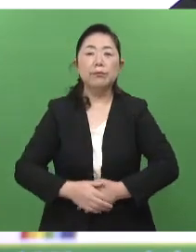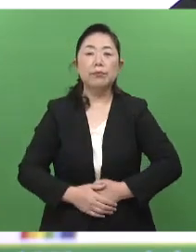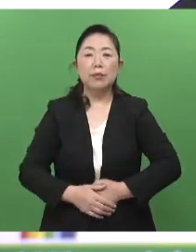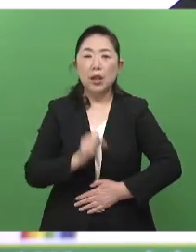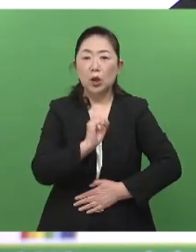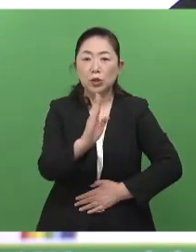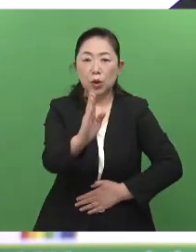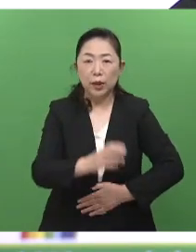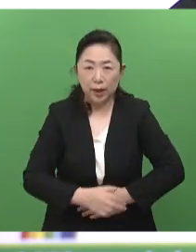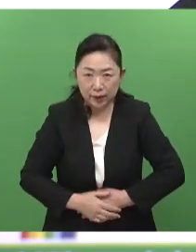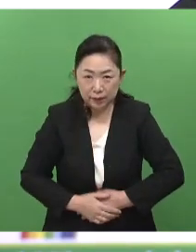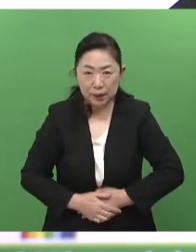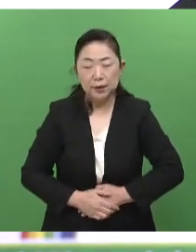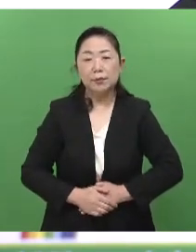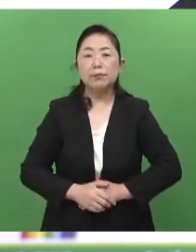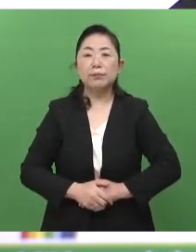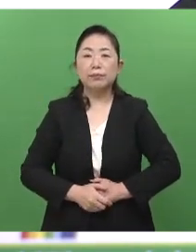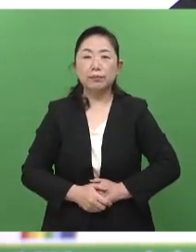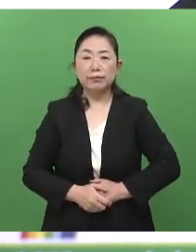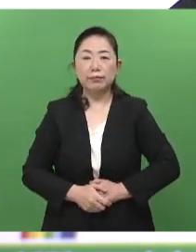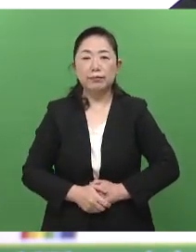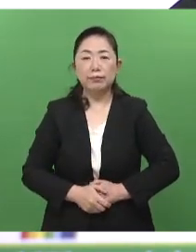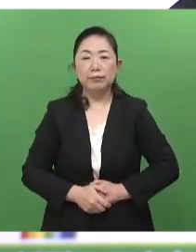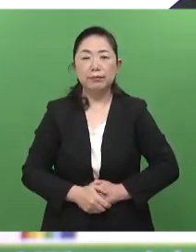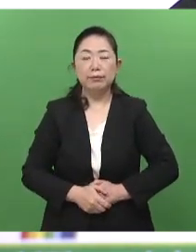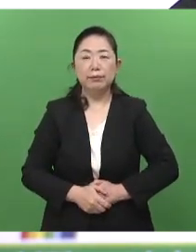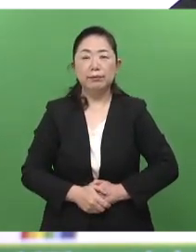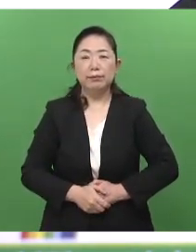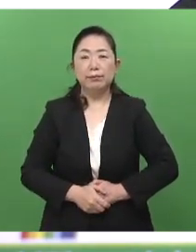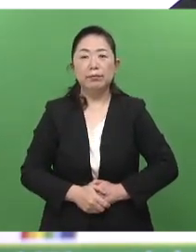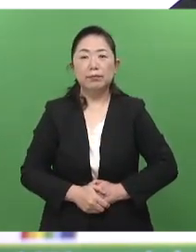よろしくお願いいたします。